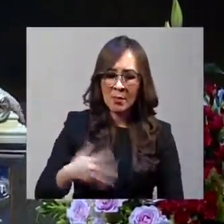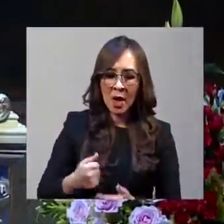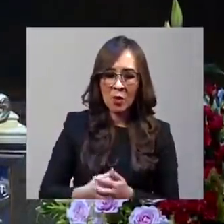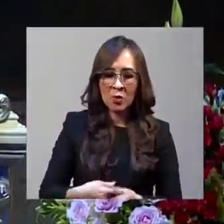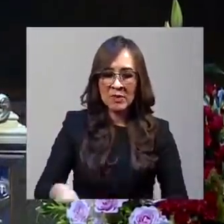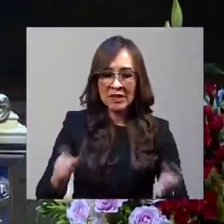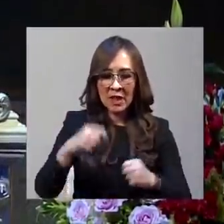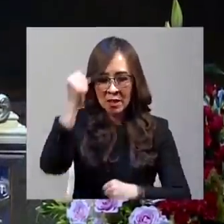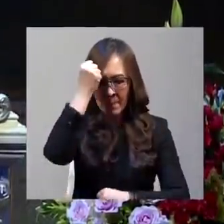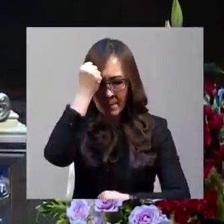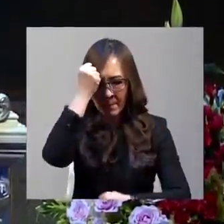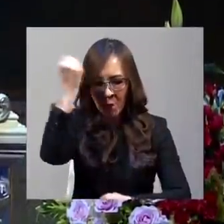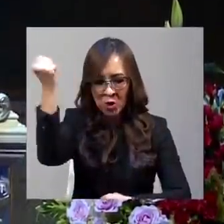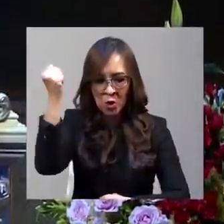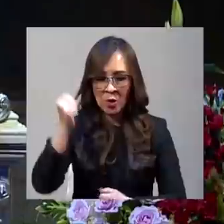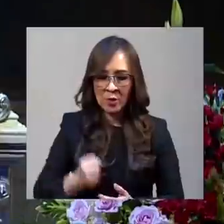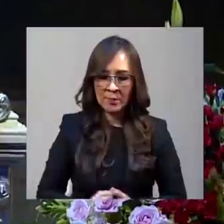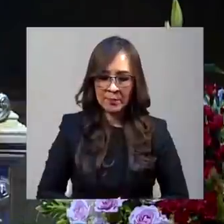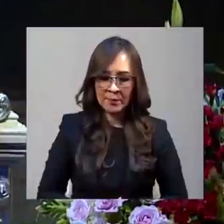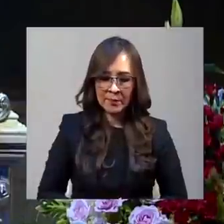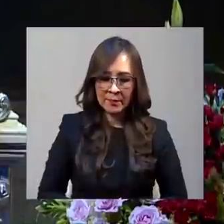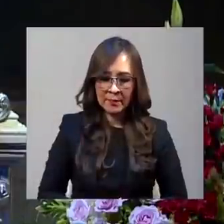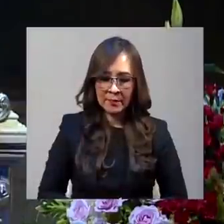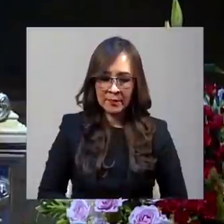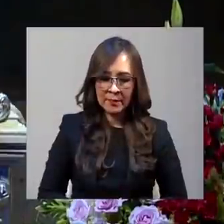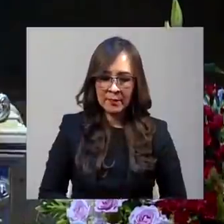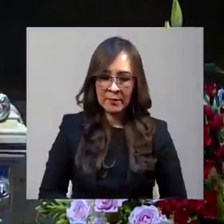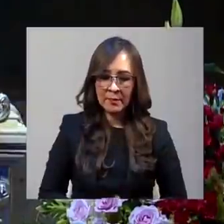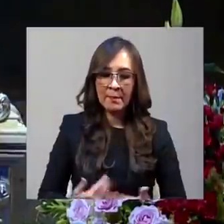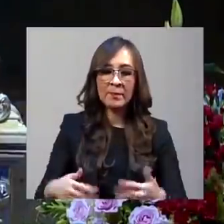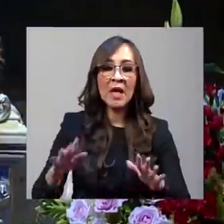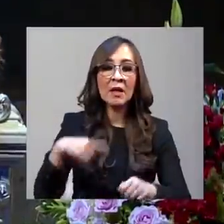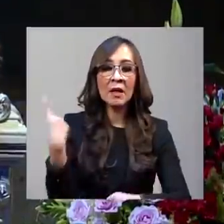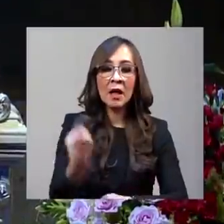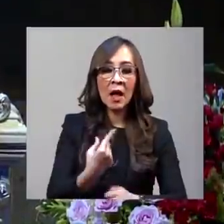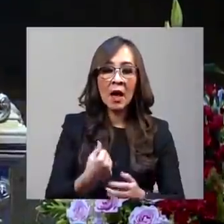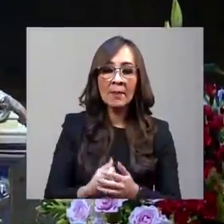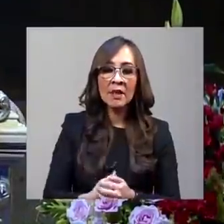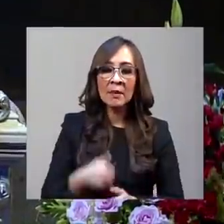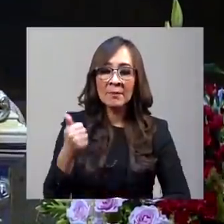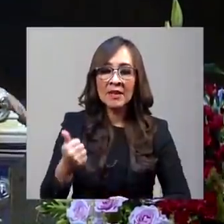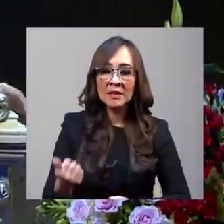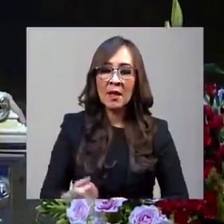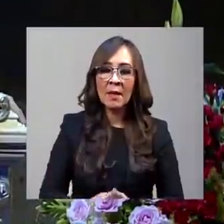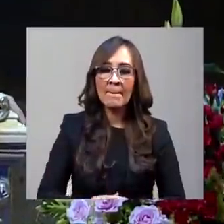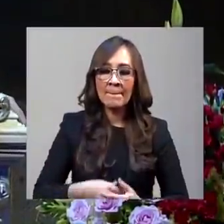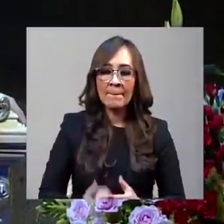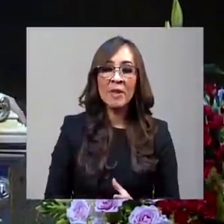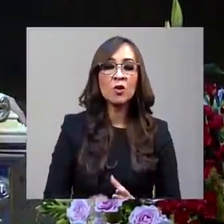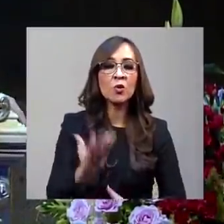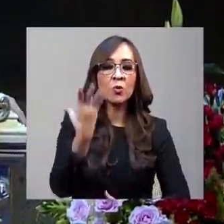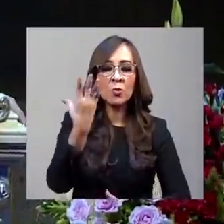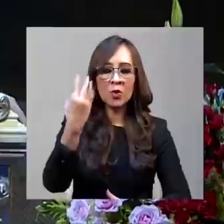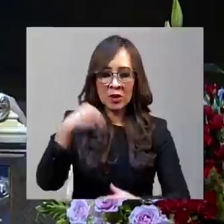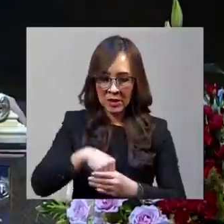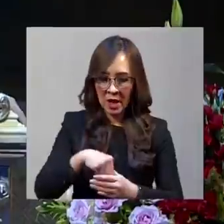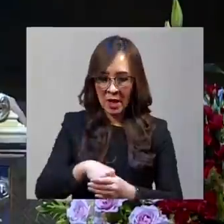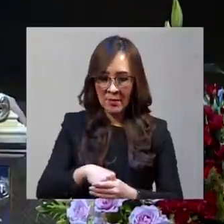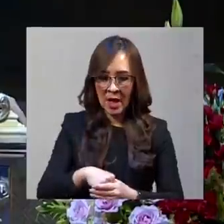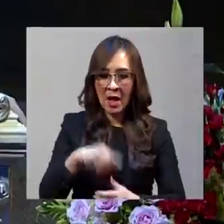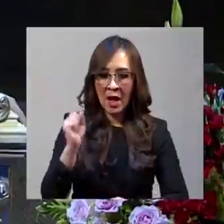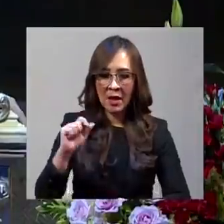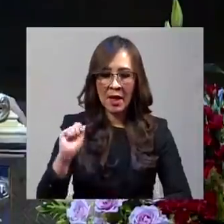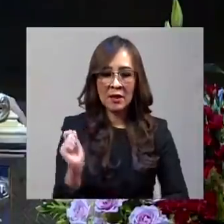Tapi tolong kami untuk menjadi orang percaya yang menerima firman, melakukan dalam kehidupan sehari-hari dan bertumbuh di dalamnya. Sehingga hidup kami makin lama makin